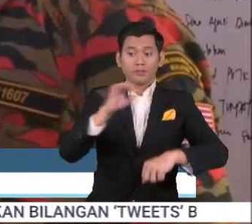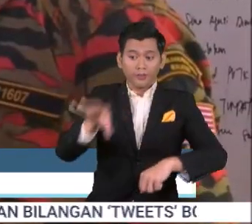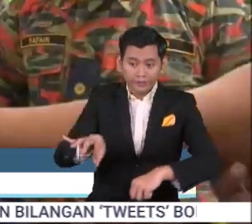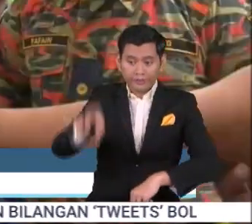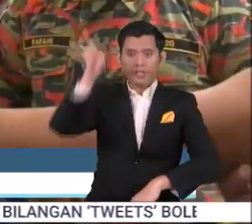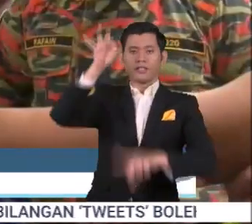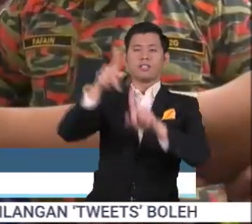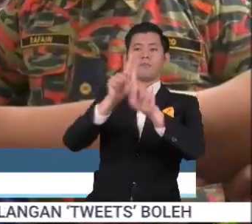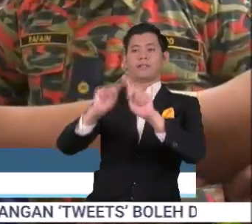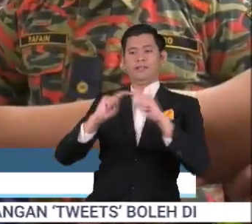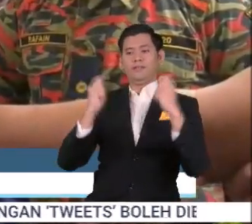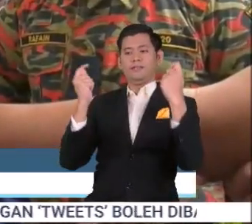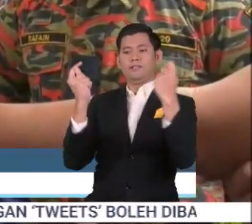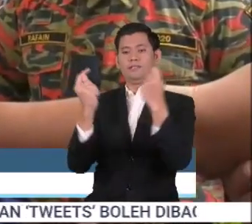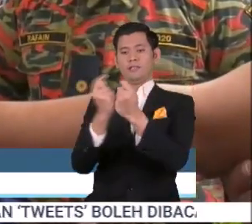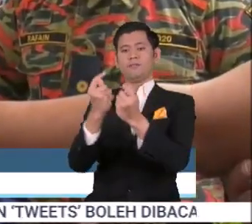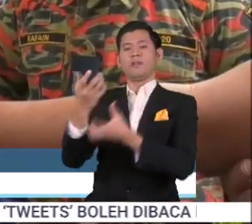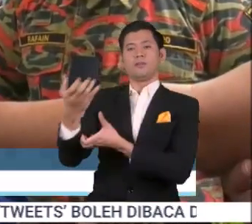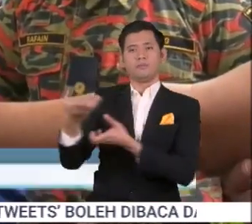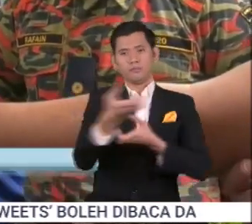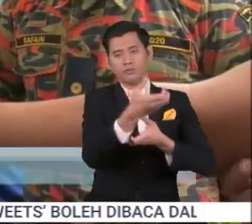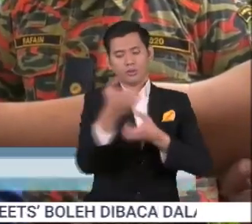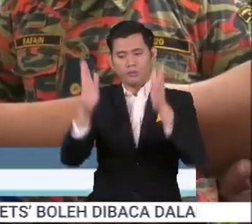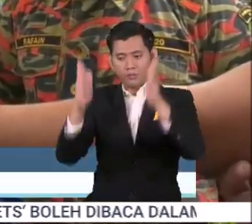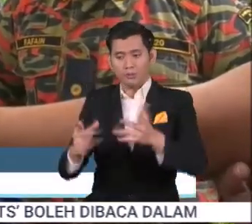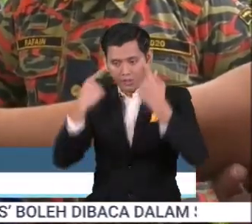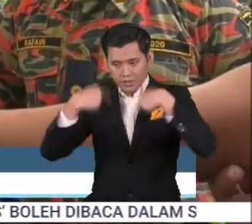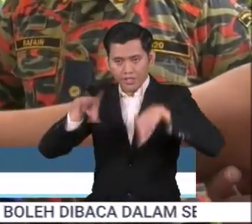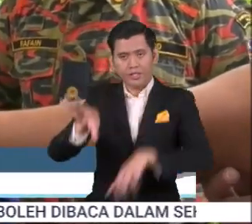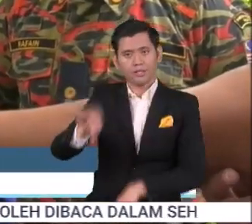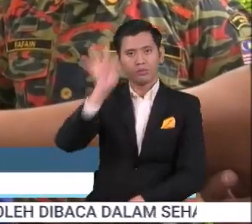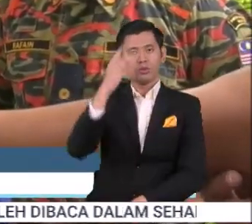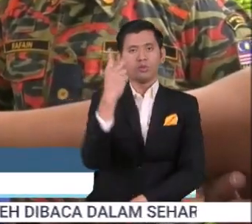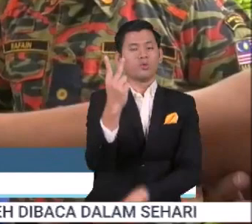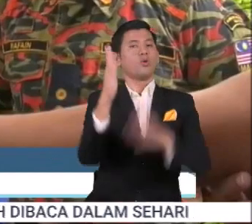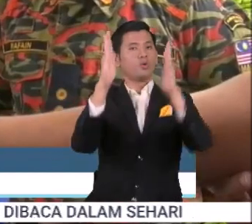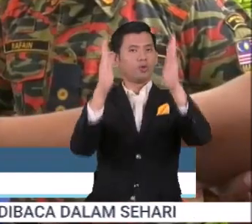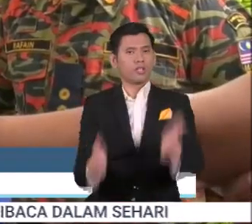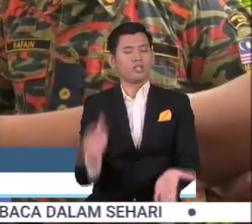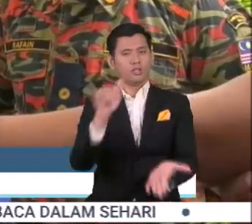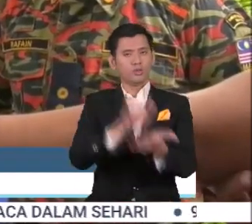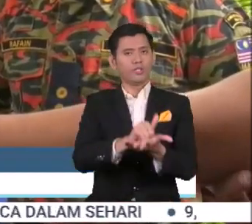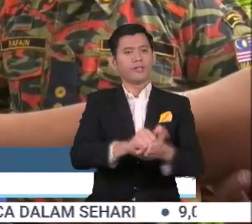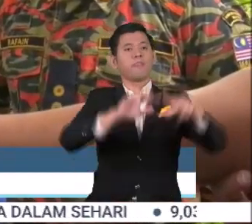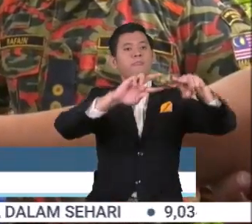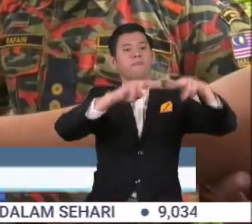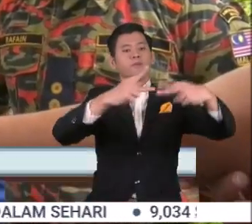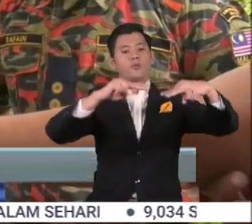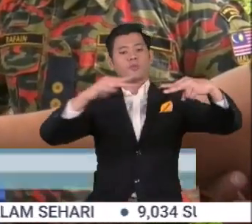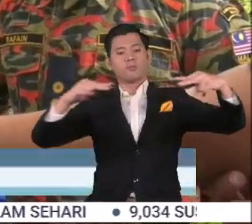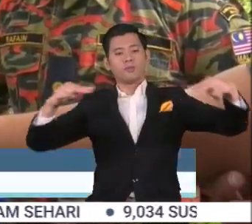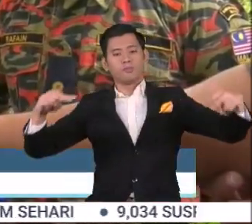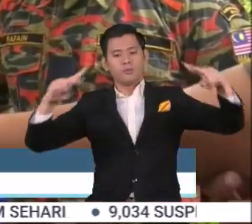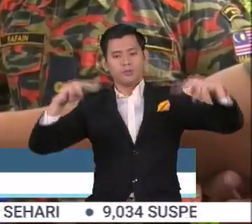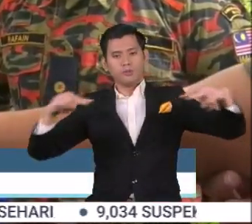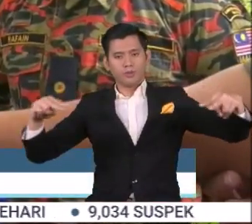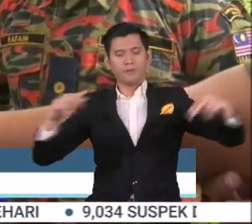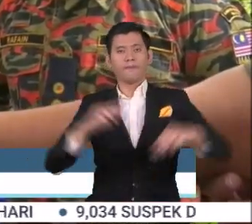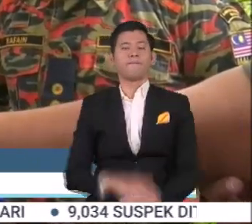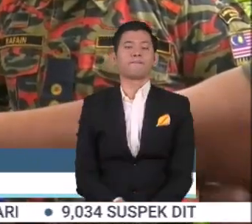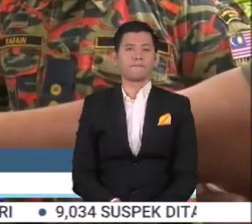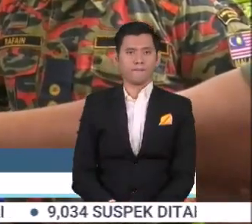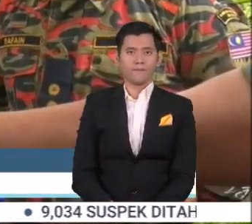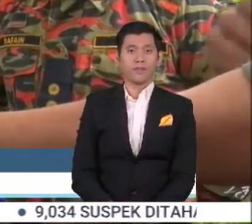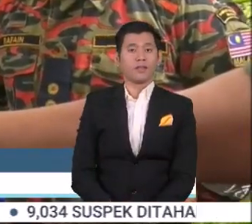penyelamatada Pagi ini kita telah jumpa kedua-dua ah mangsa ni iaitu pada yang pertama